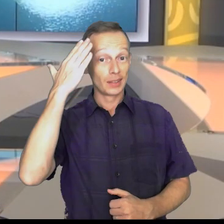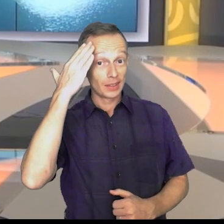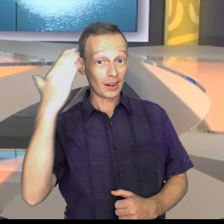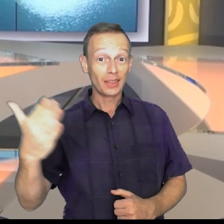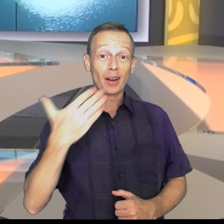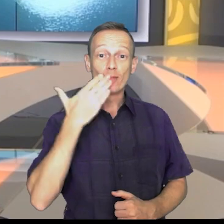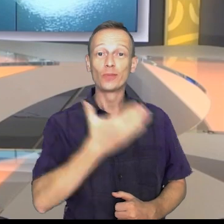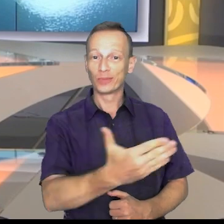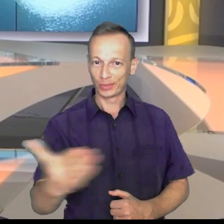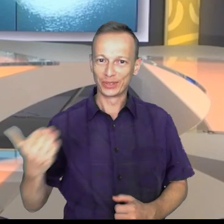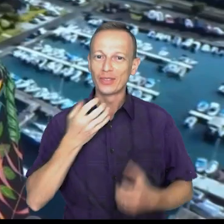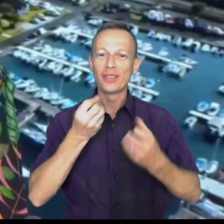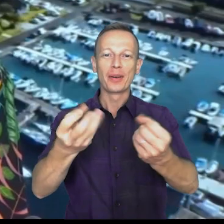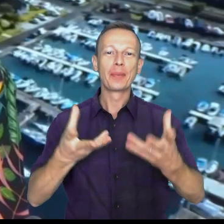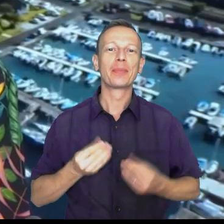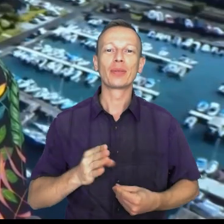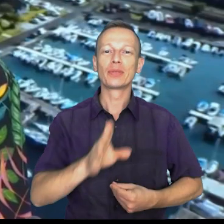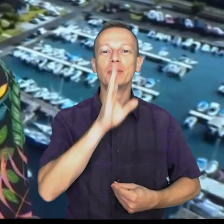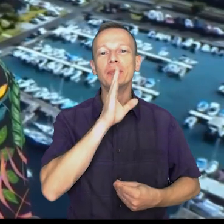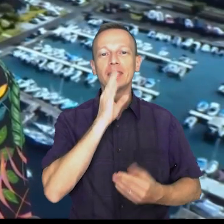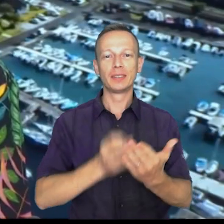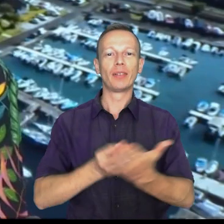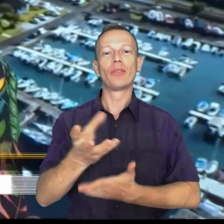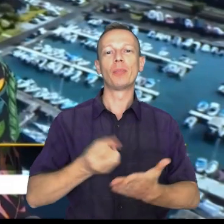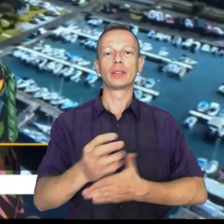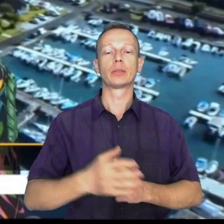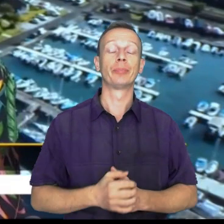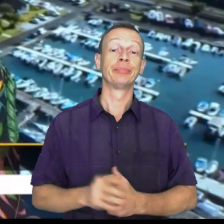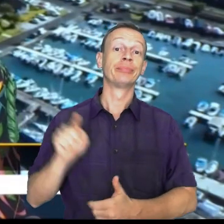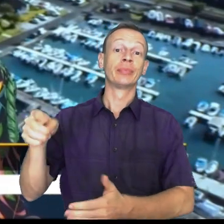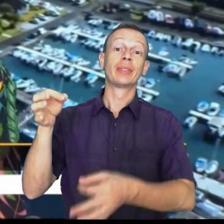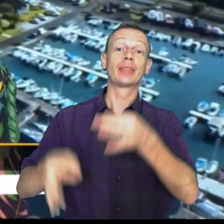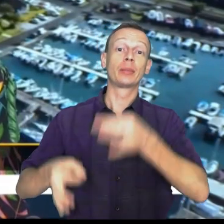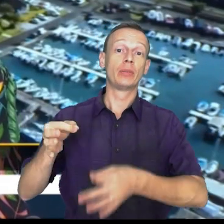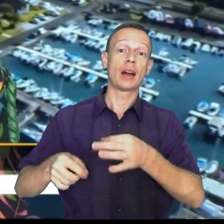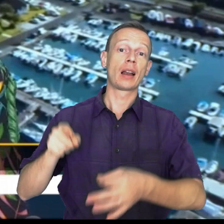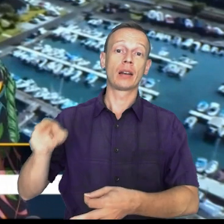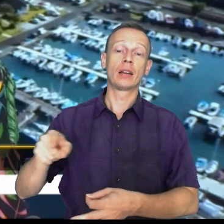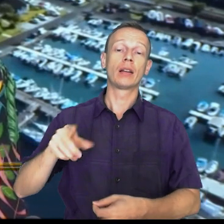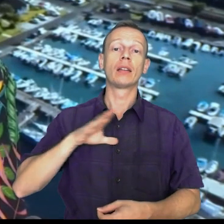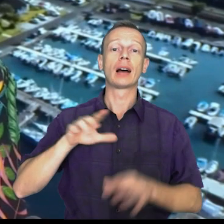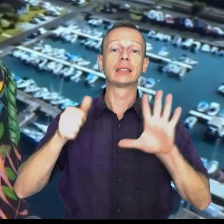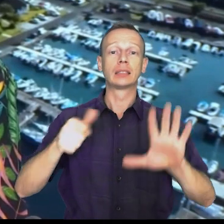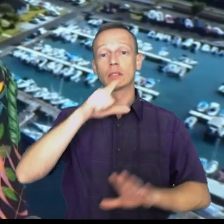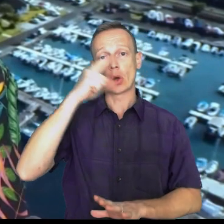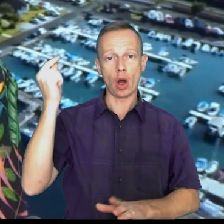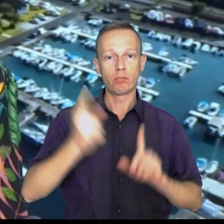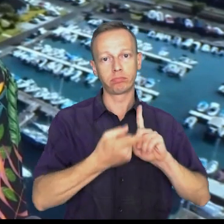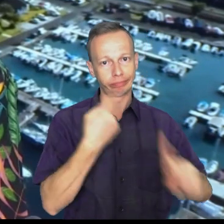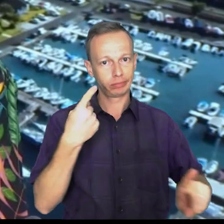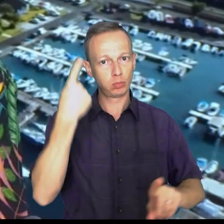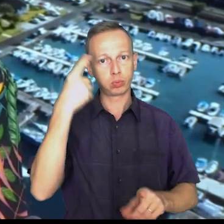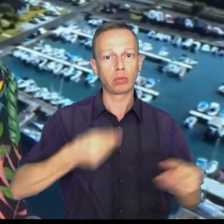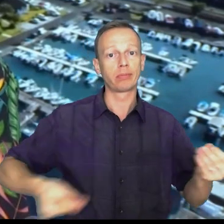Yorana Lovaina et bonjour à tous, bienvenue dans votre journal de la mi-journée. Au tribunal correctionnel s'ouvre le procès de 6 hommes qui comparaissent